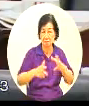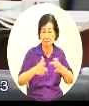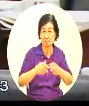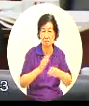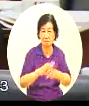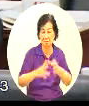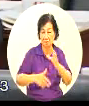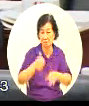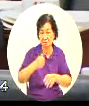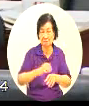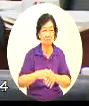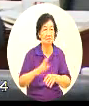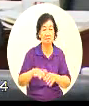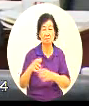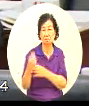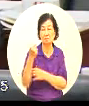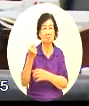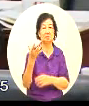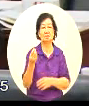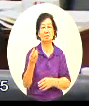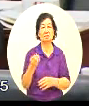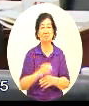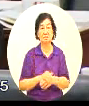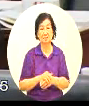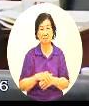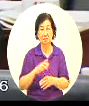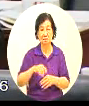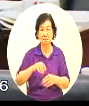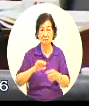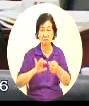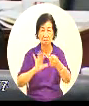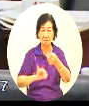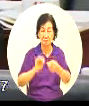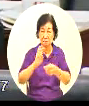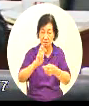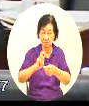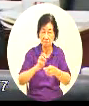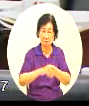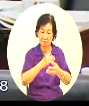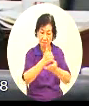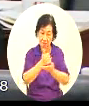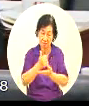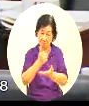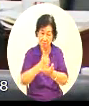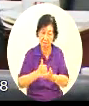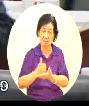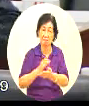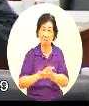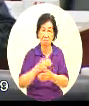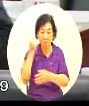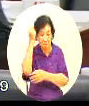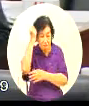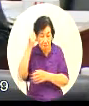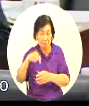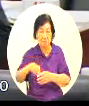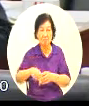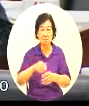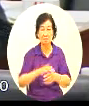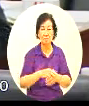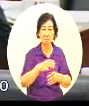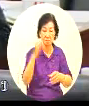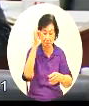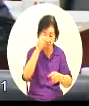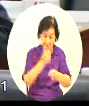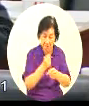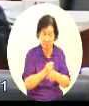在地人发声。你最基本要有30%的在地人才上班，那唔可能消停。甲用污染嘛，我都甘愿来。我即马